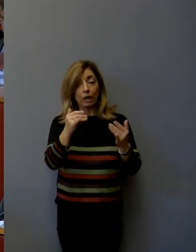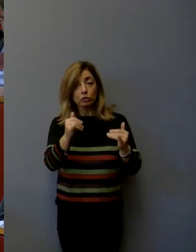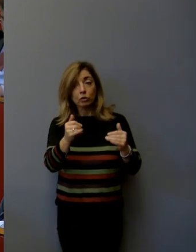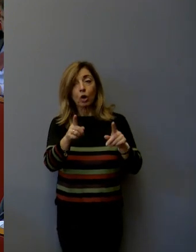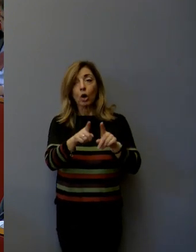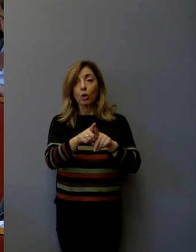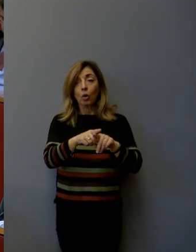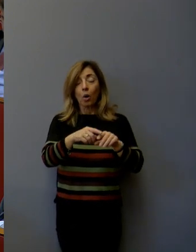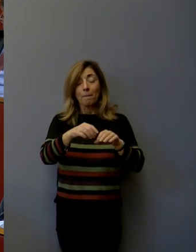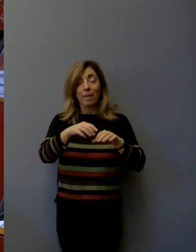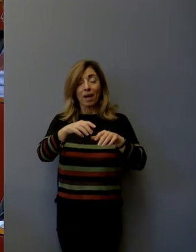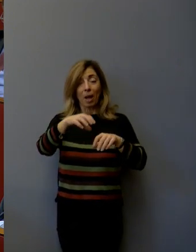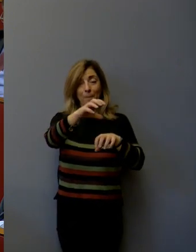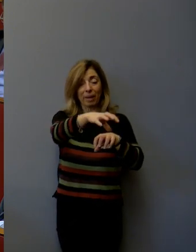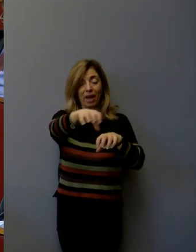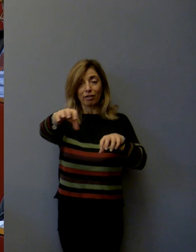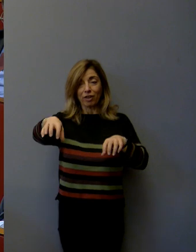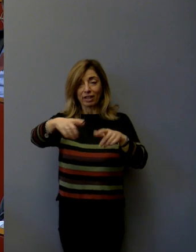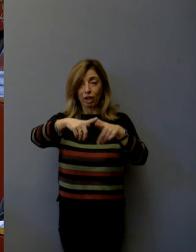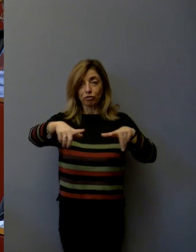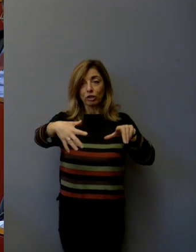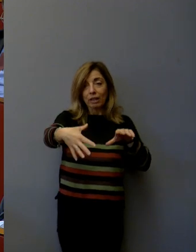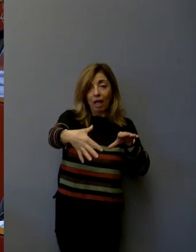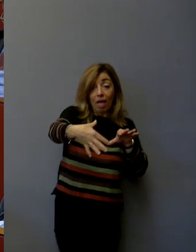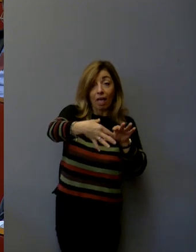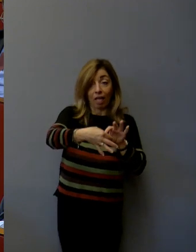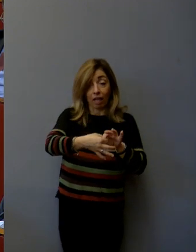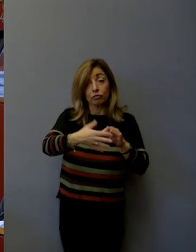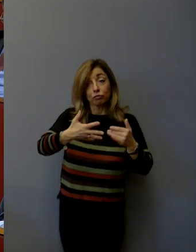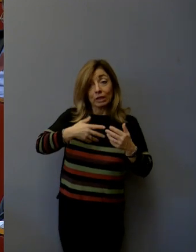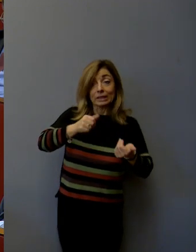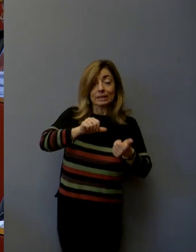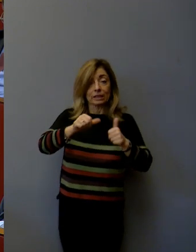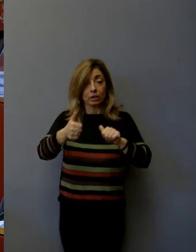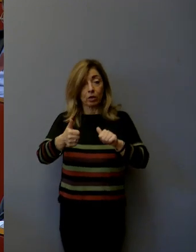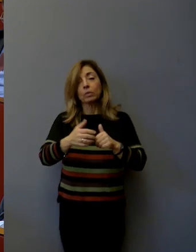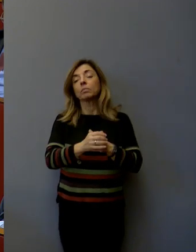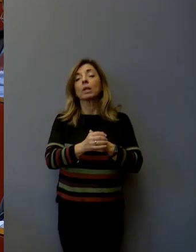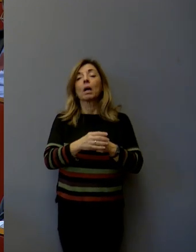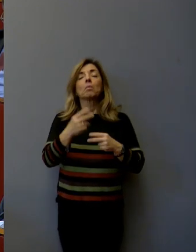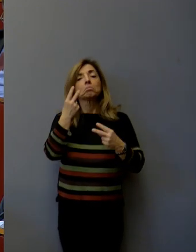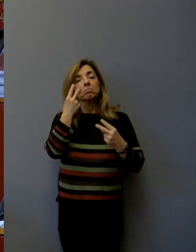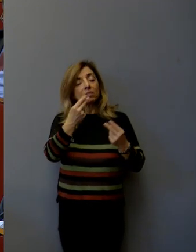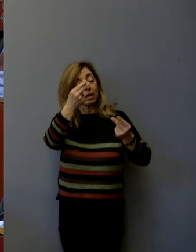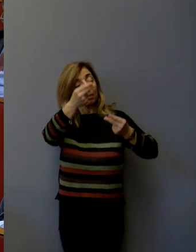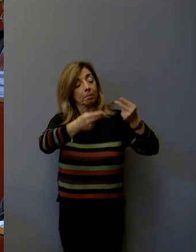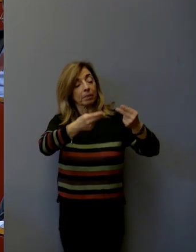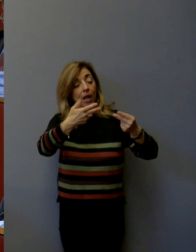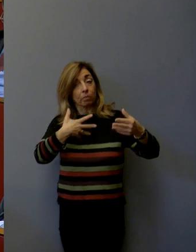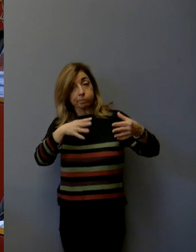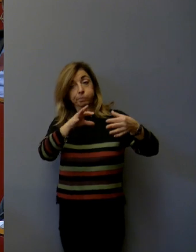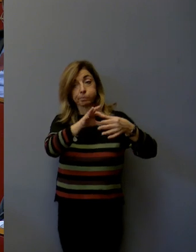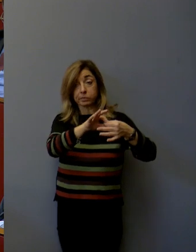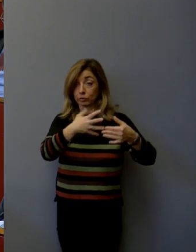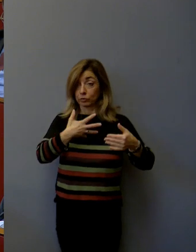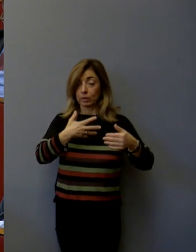è stato ha avuto un seguito nella programmazione del bilancio D'altra parte qua ho sentito